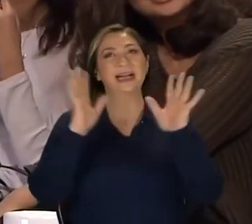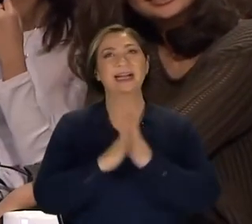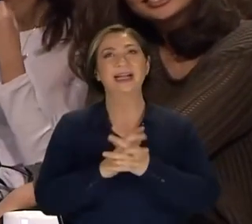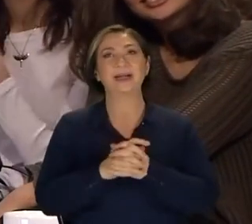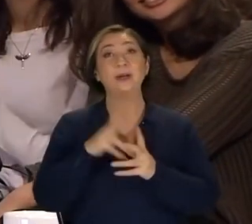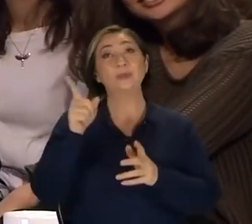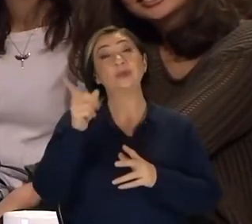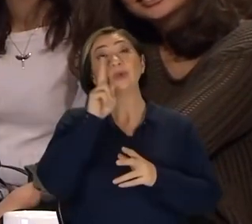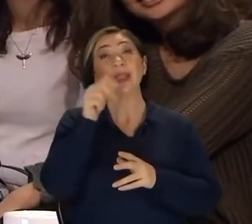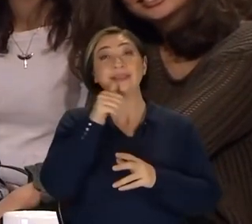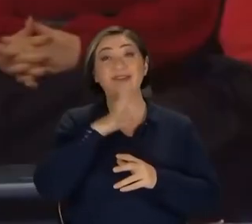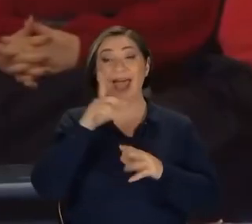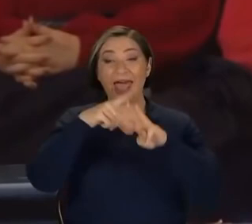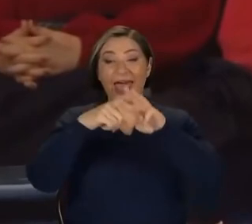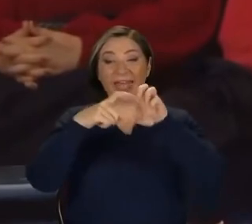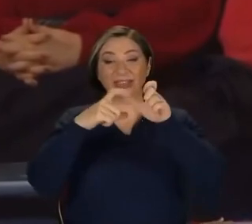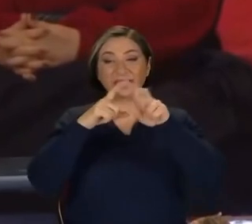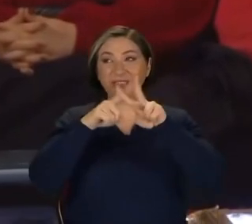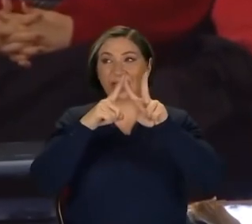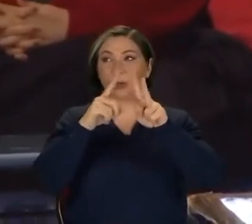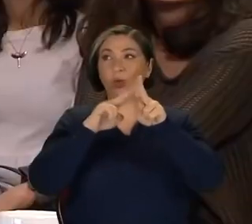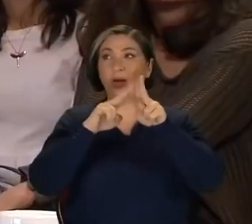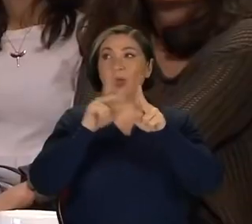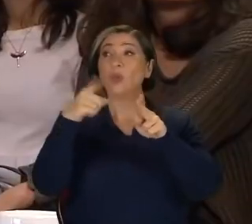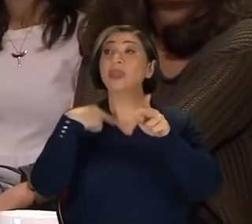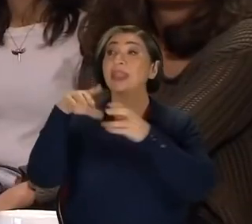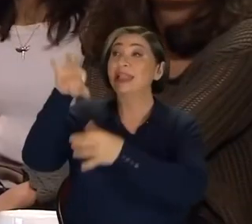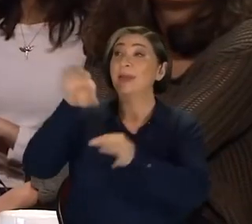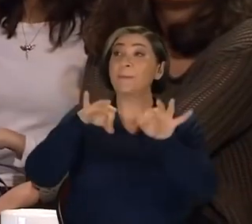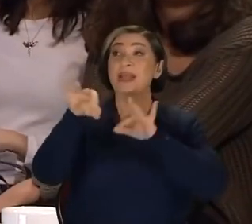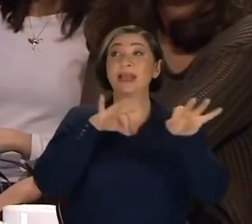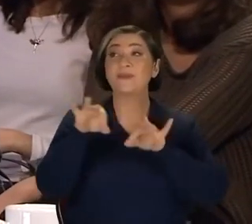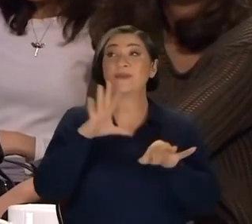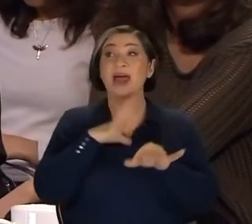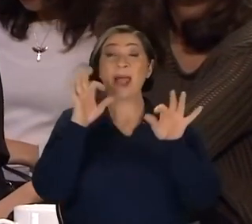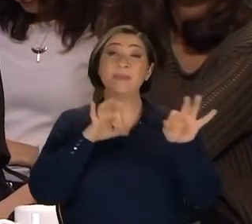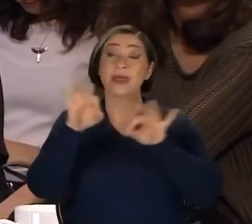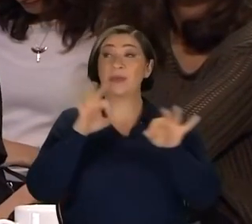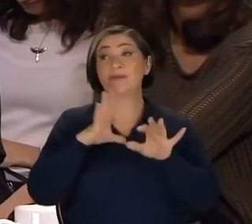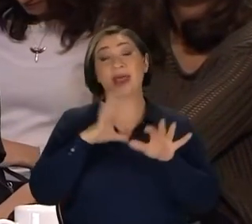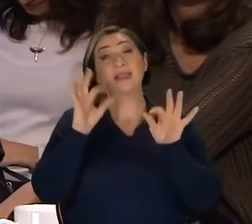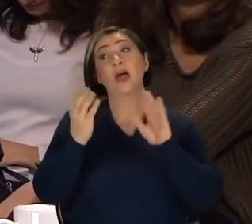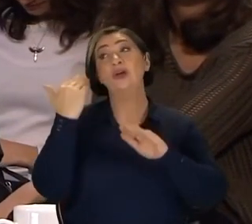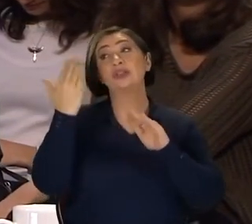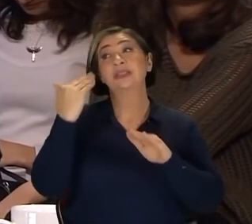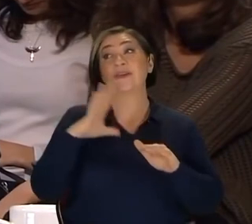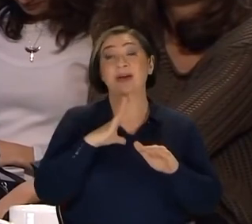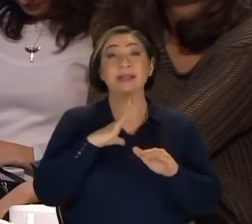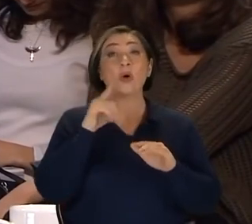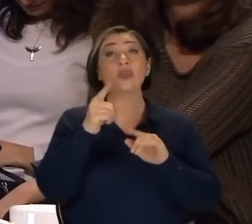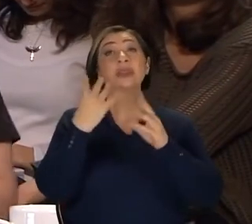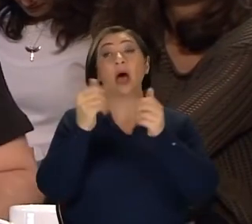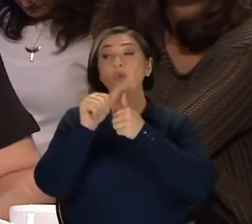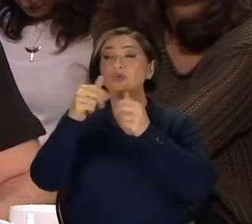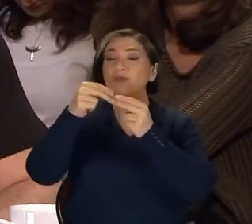Bu son adam var ya, Erşan Kuneri. Of abi. Onunla ilgili bir planım var. Aa, hep vardı. Daha önce de vardı. Vardı ama onu